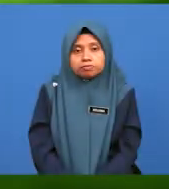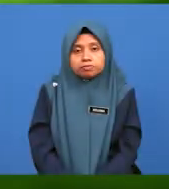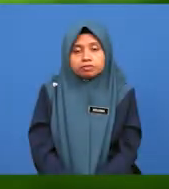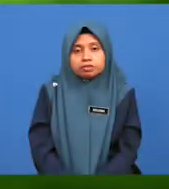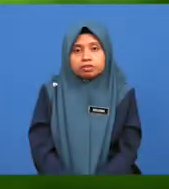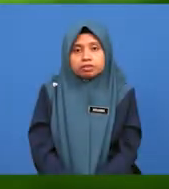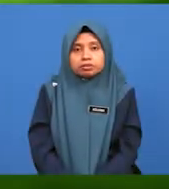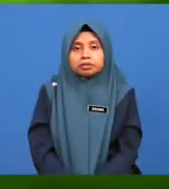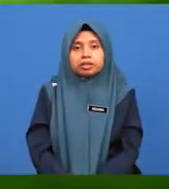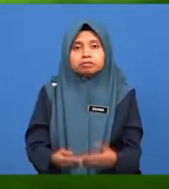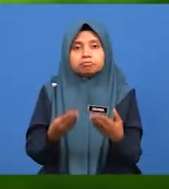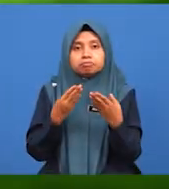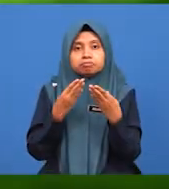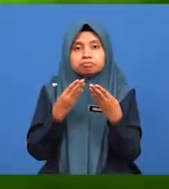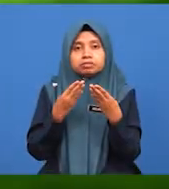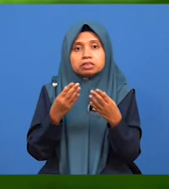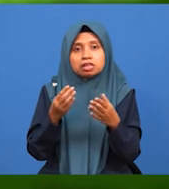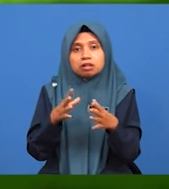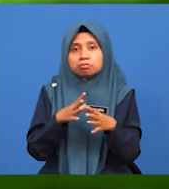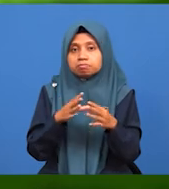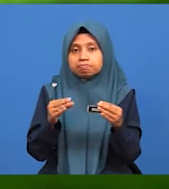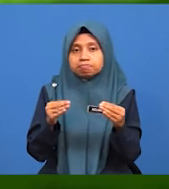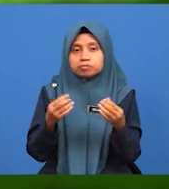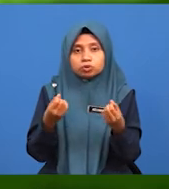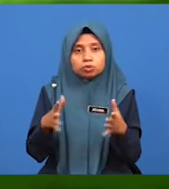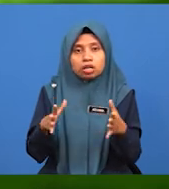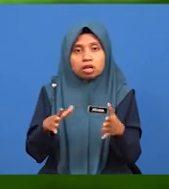Sekian sahaja sesi pembelajaran kita pada hari ini.